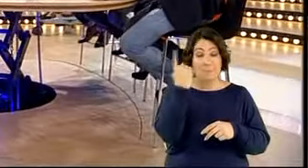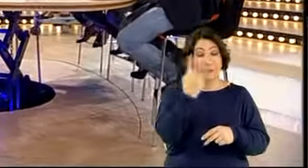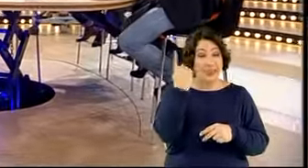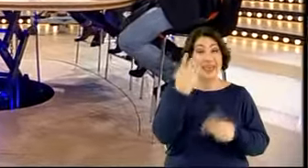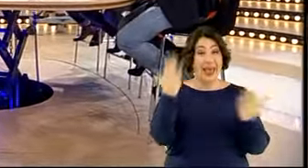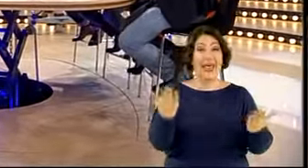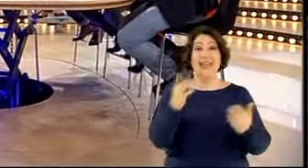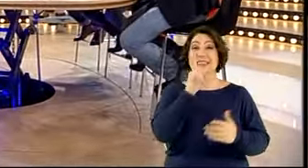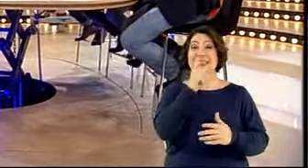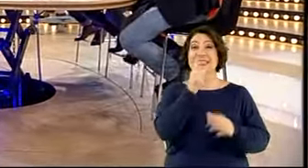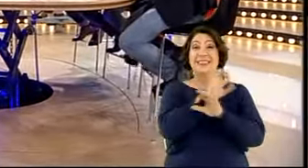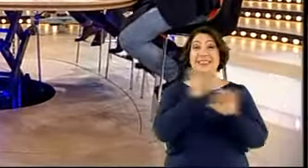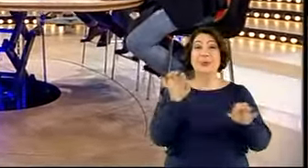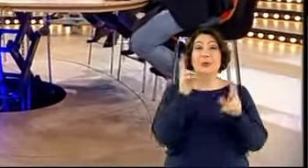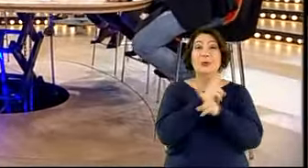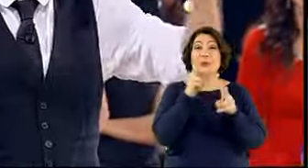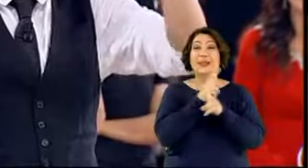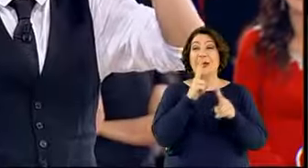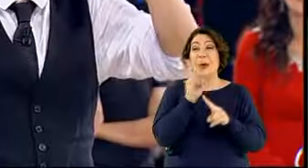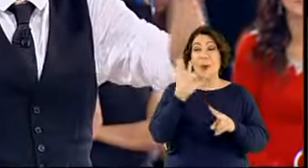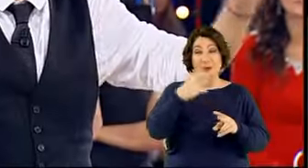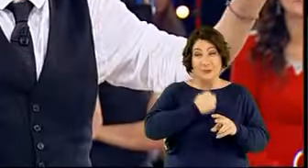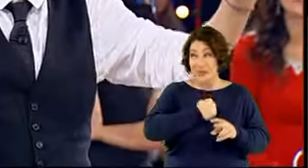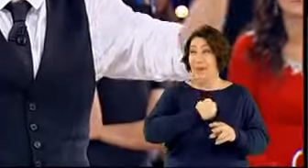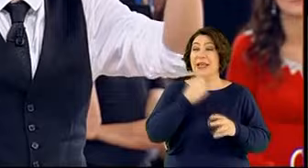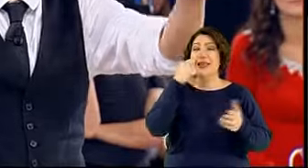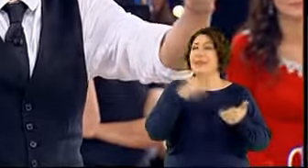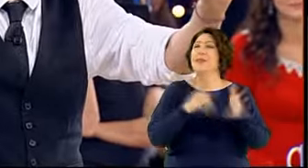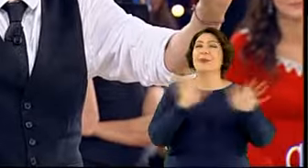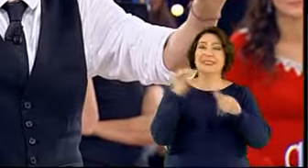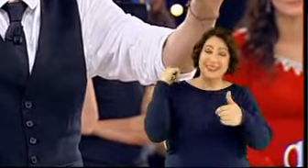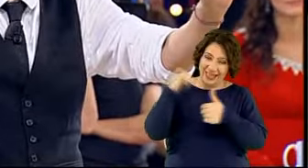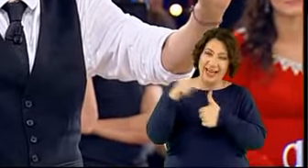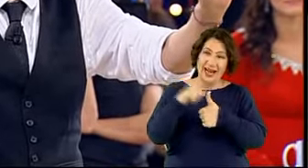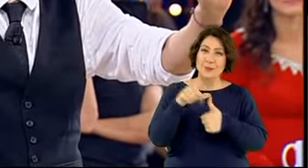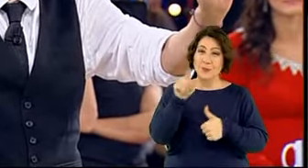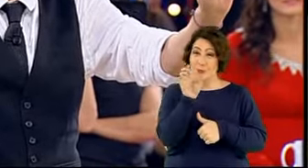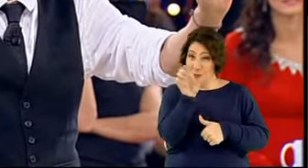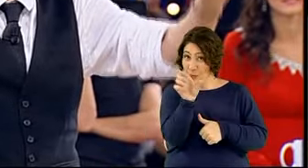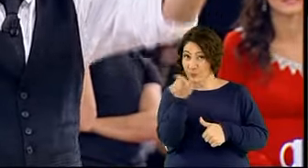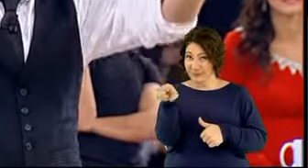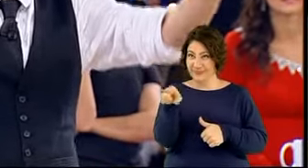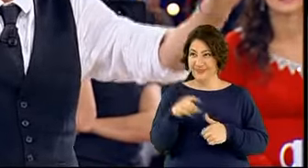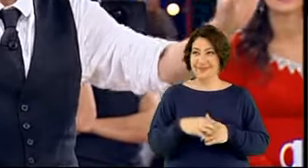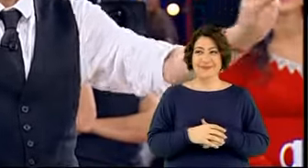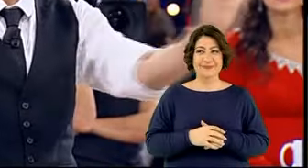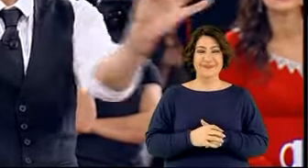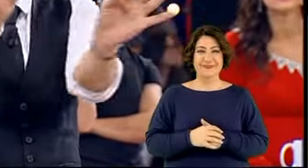Bir kere sessiz gülmeden seyredip özümseyelim. İnanılmaz bir şey. Tekrar lütfen bu bölüm.